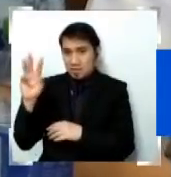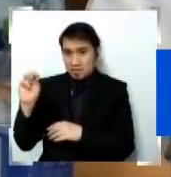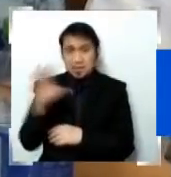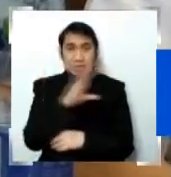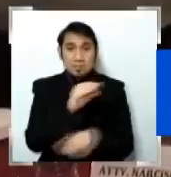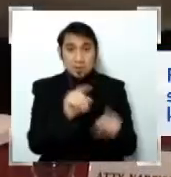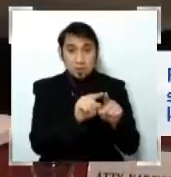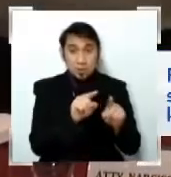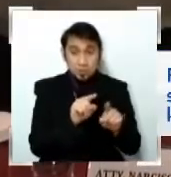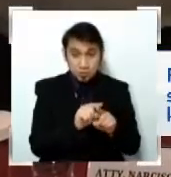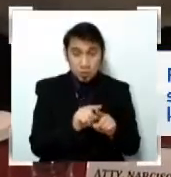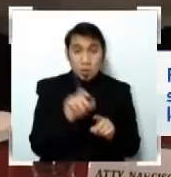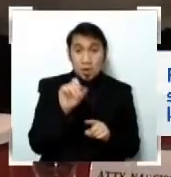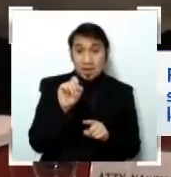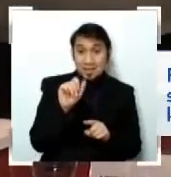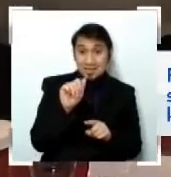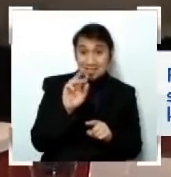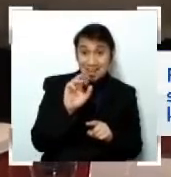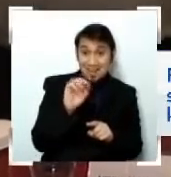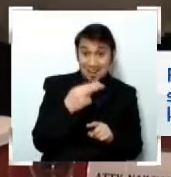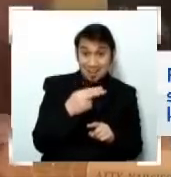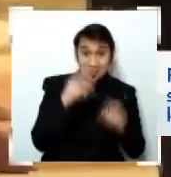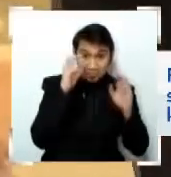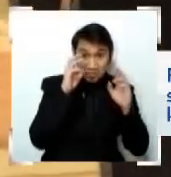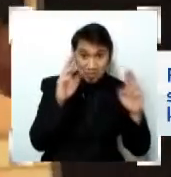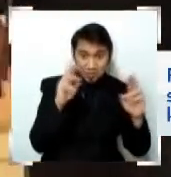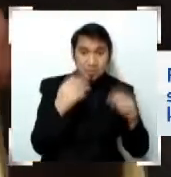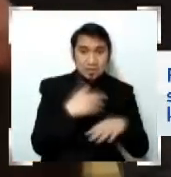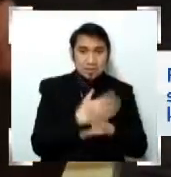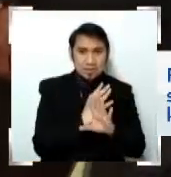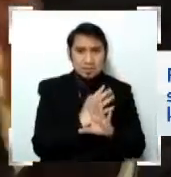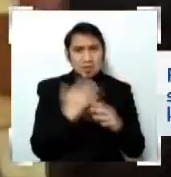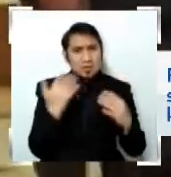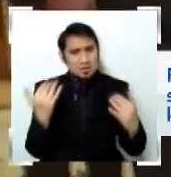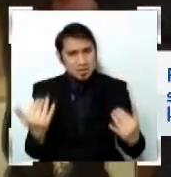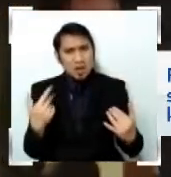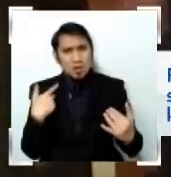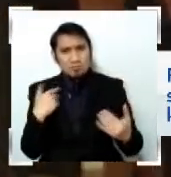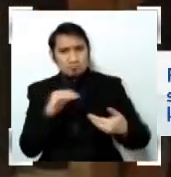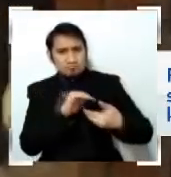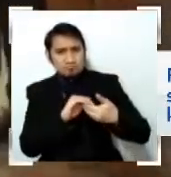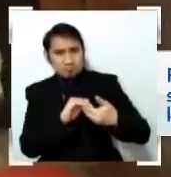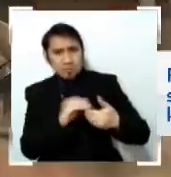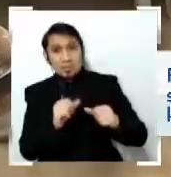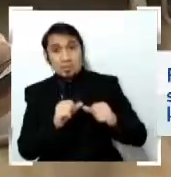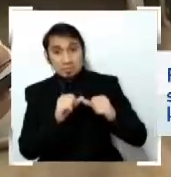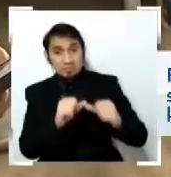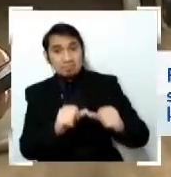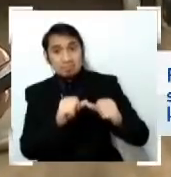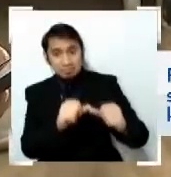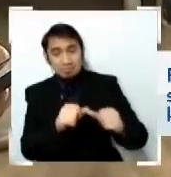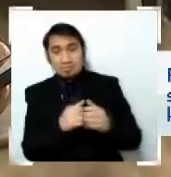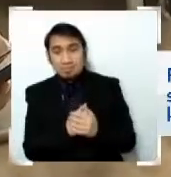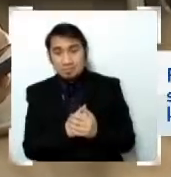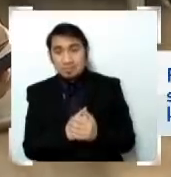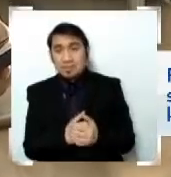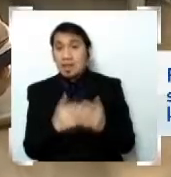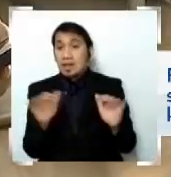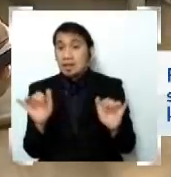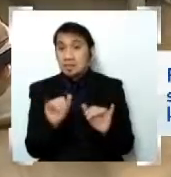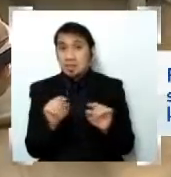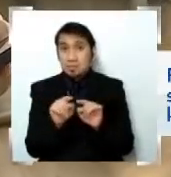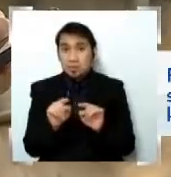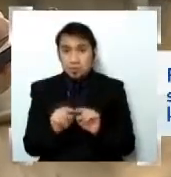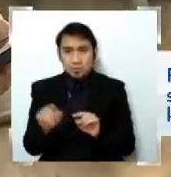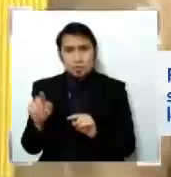Duterte Carpio. Ipagpapatuloy rin daw ng PRP ang dati pa nilang alyansa sa hugpong ng pagbabago party ng Mayora. Ganon din daw ang puwersa ng Masang